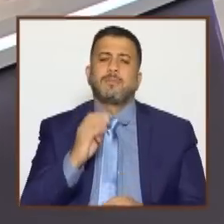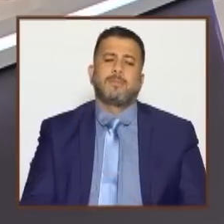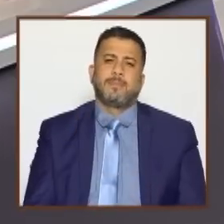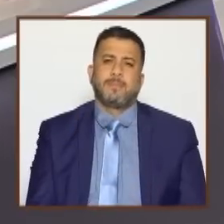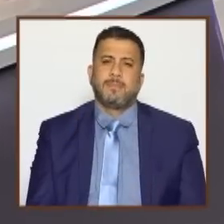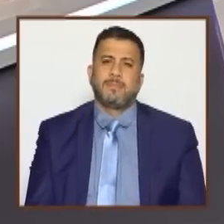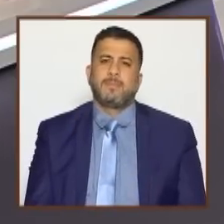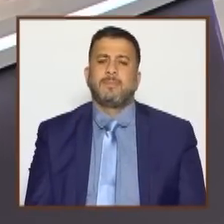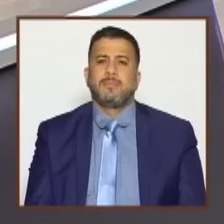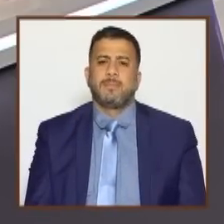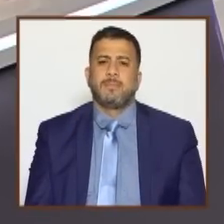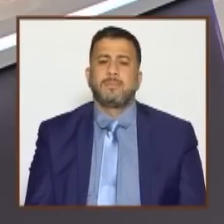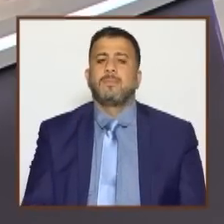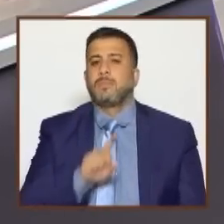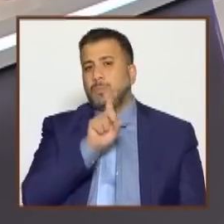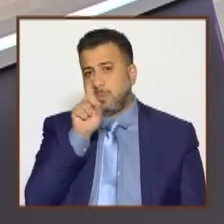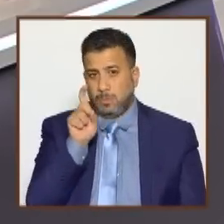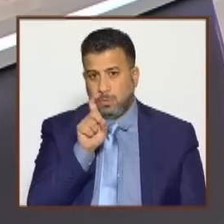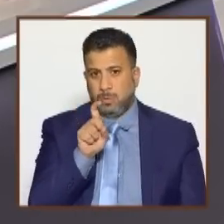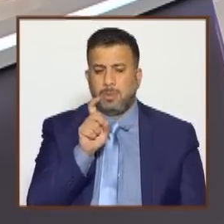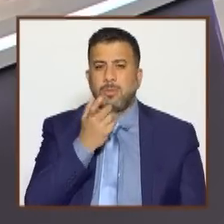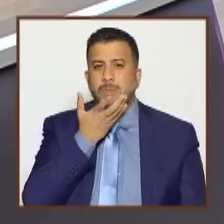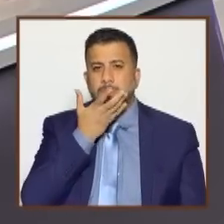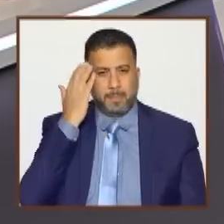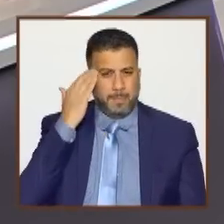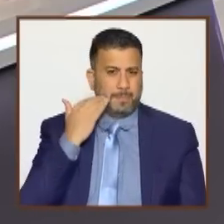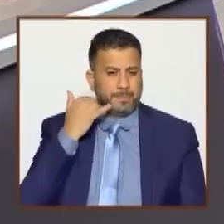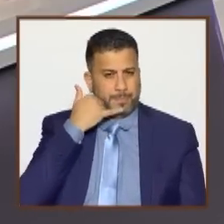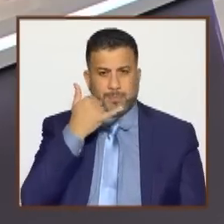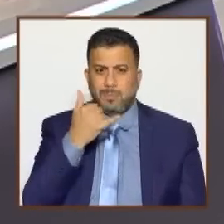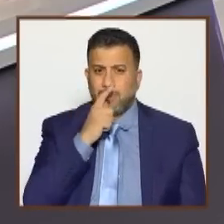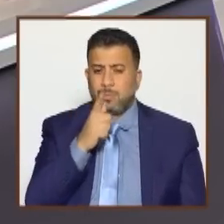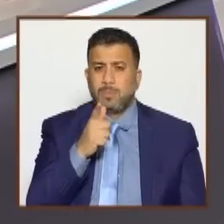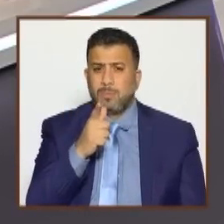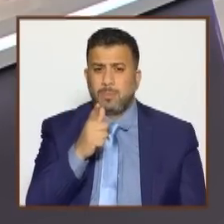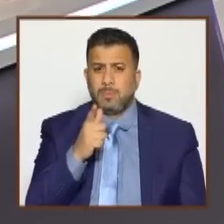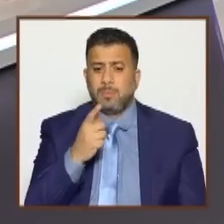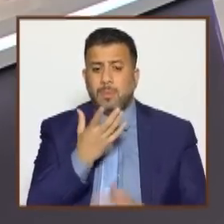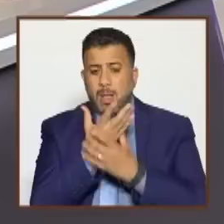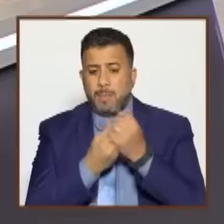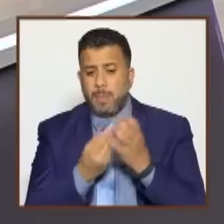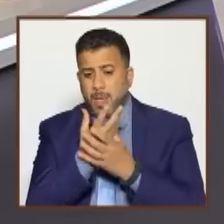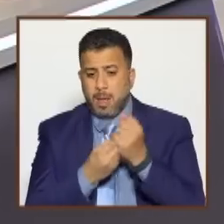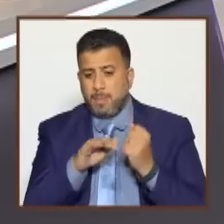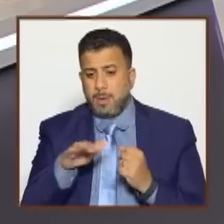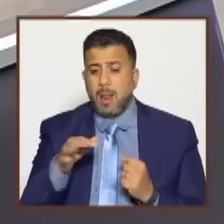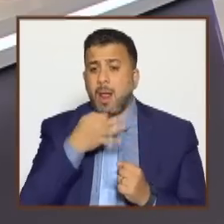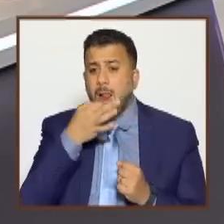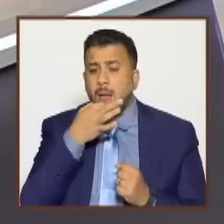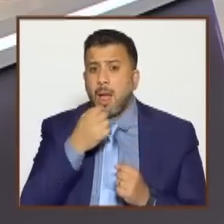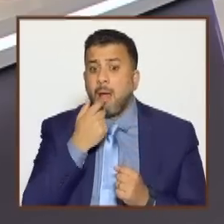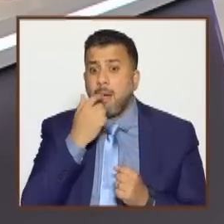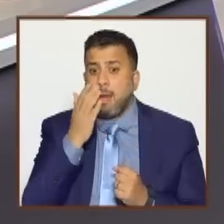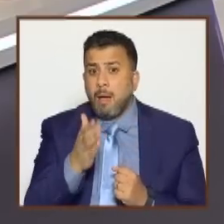سمحت الشيخ، شو حكم إذا اضطر بعض الأبناء إنهم ما يحكوا الحقيقة كاملة للأم والأب مثلا